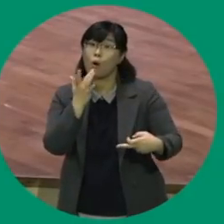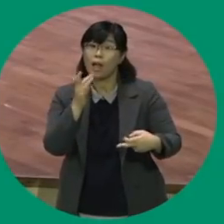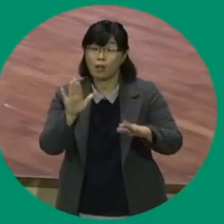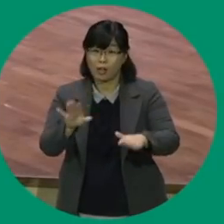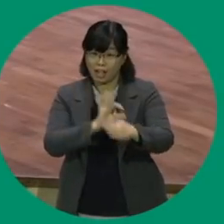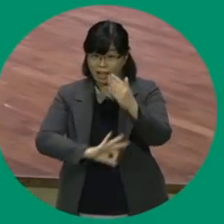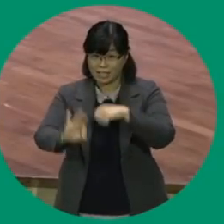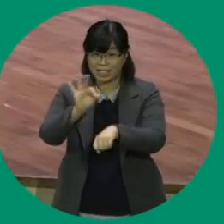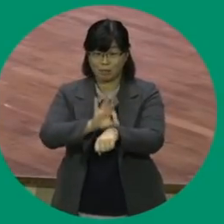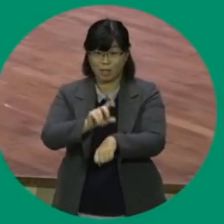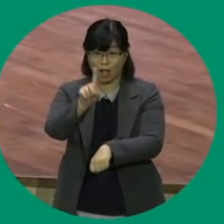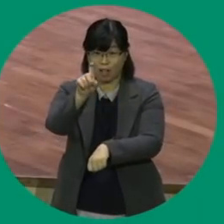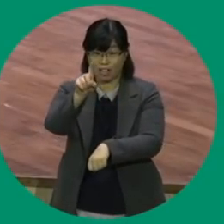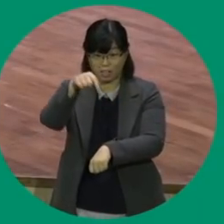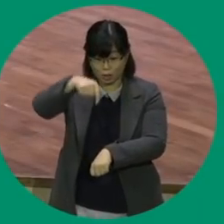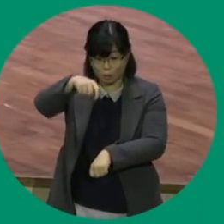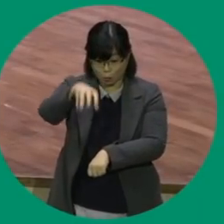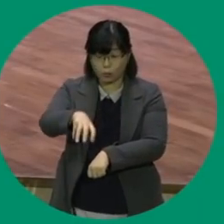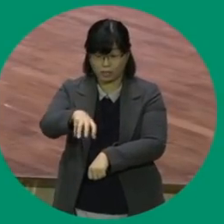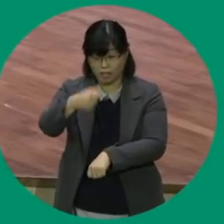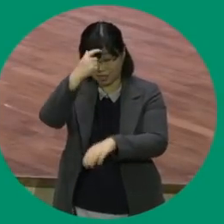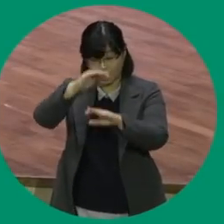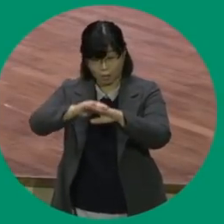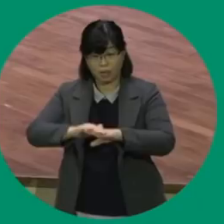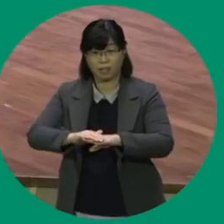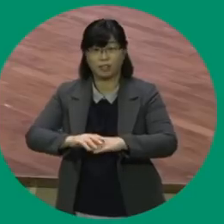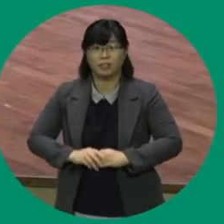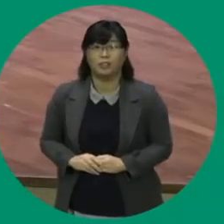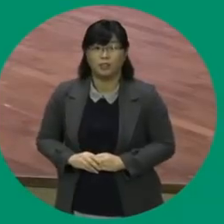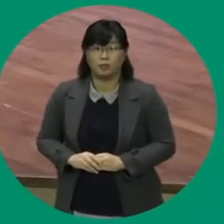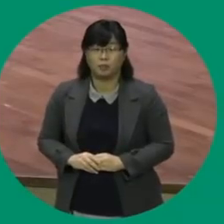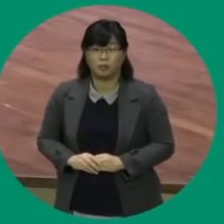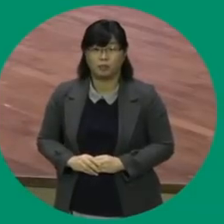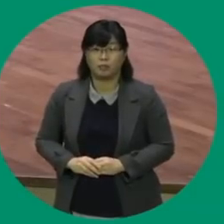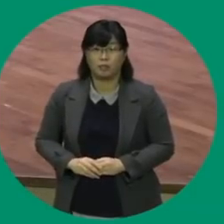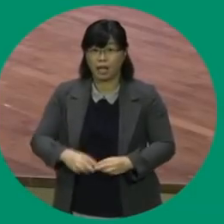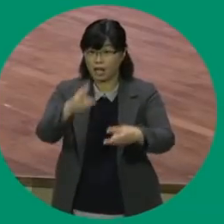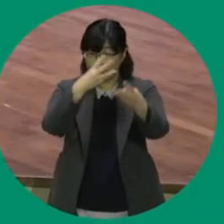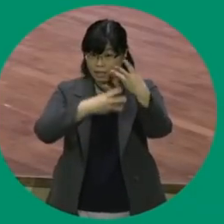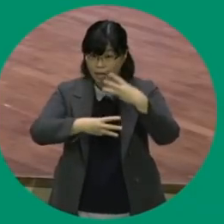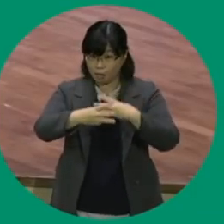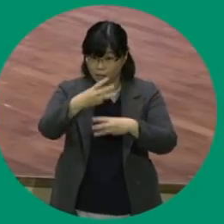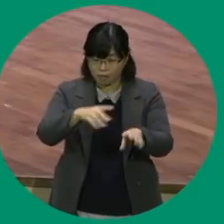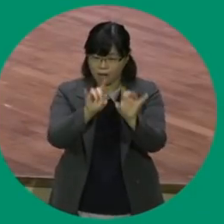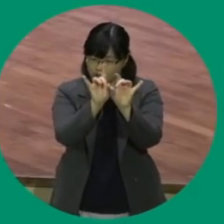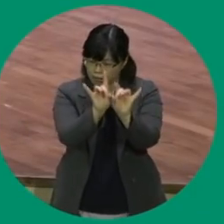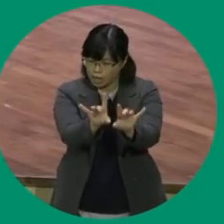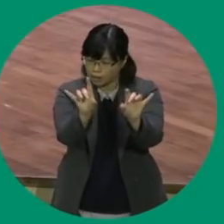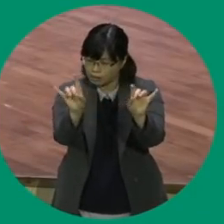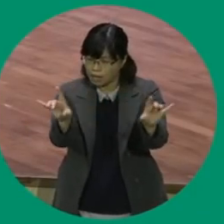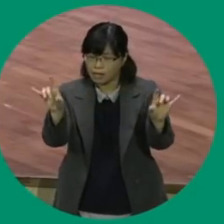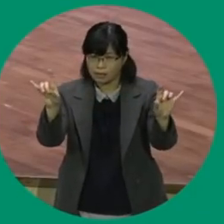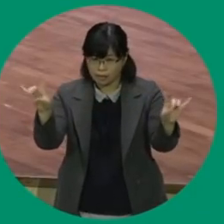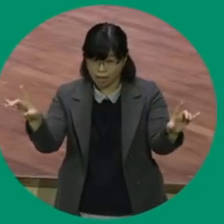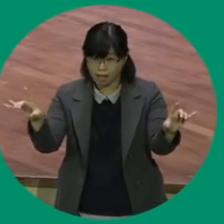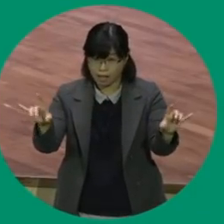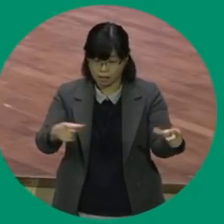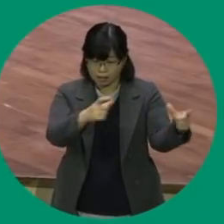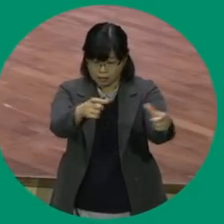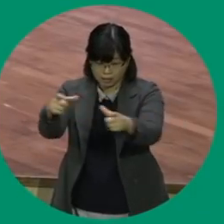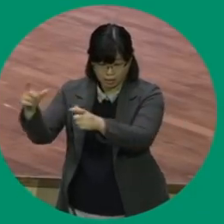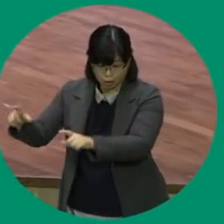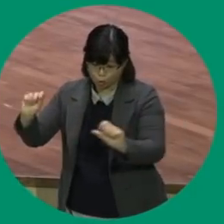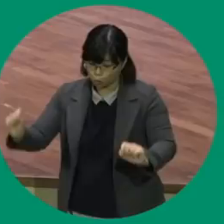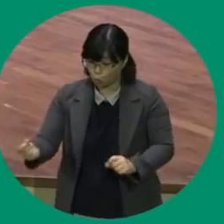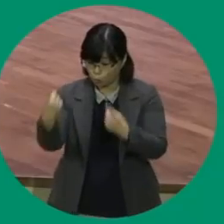드려집니다. 유년초등 소년 중고등부는 본당 원뉴스홀에서, 영유아 유치부는 각 부서 예배실에서 생중계로